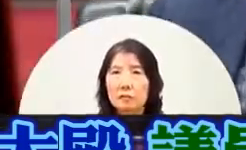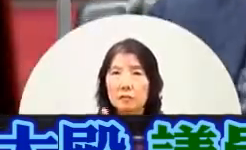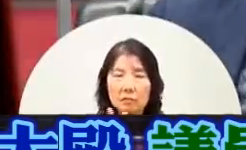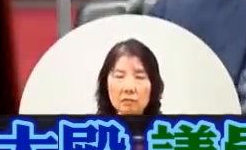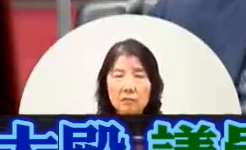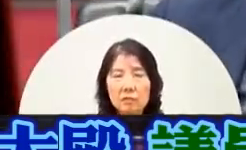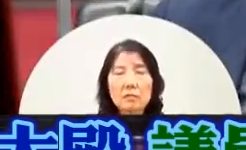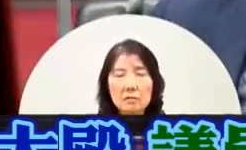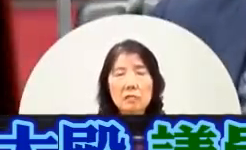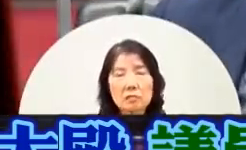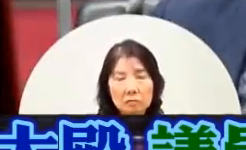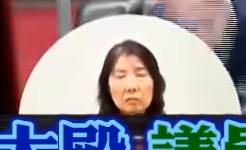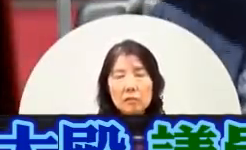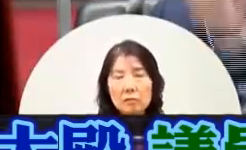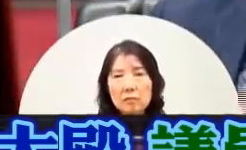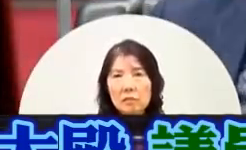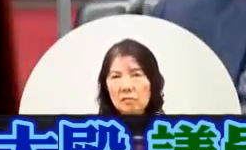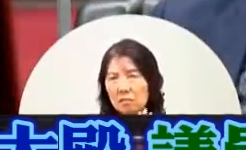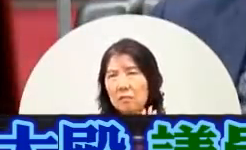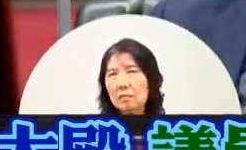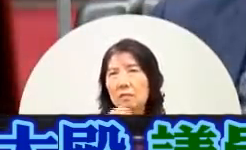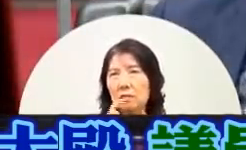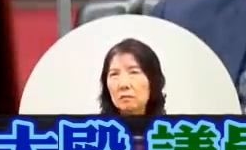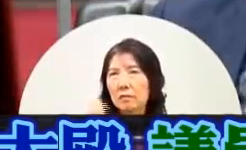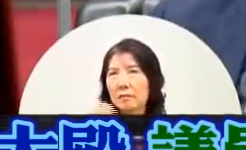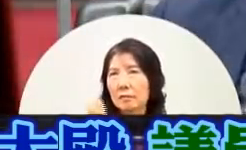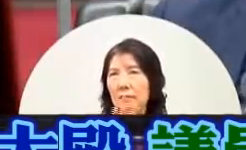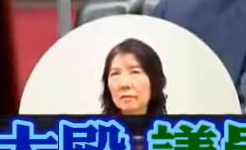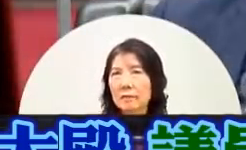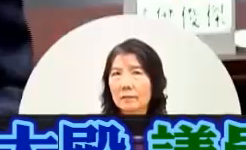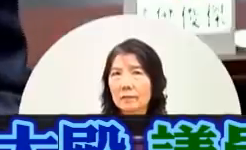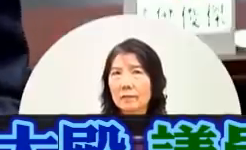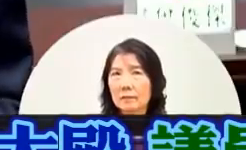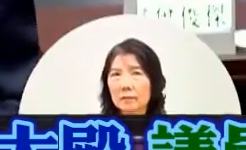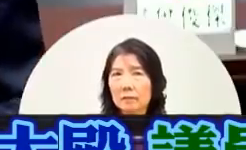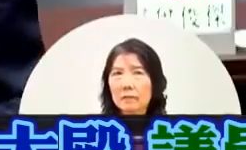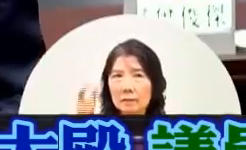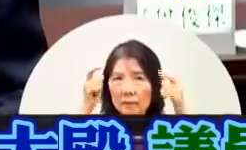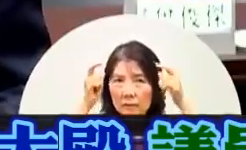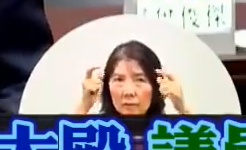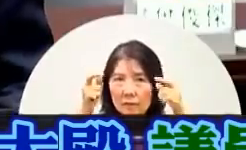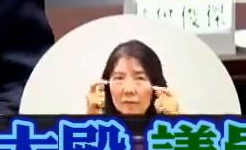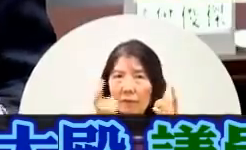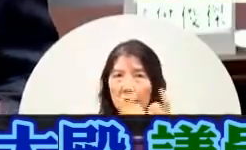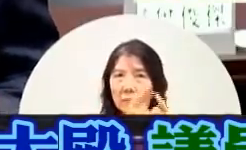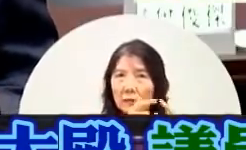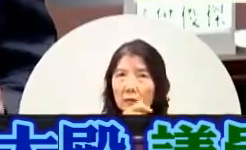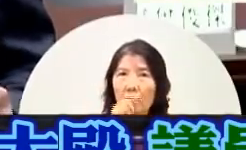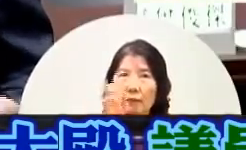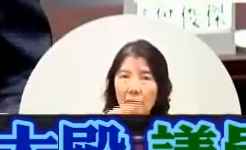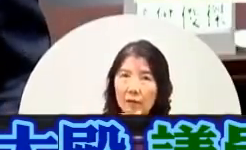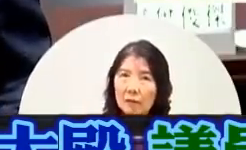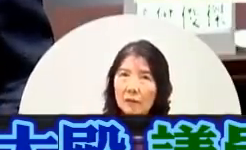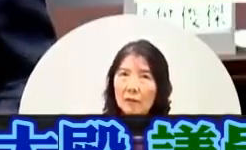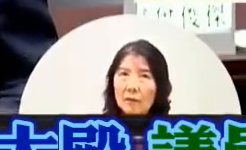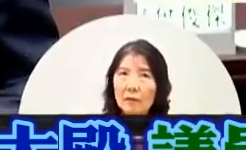拒绝回答呢？好，下一题，来，高雄最北边的行政区哪一区？请市长回答。